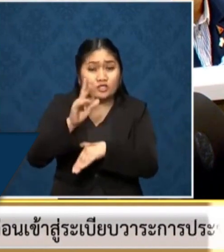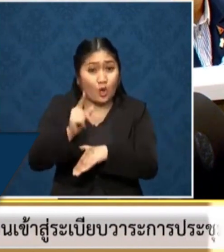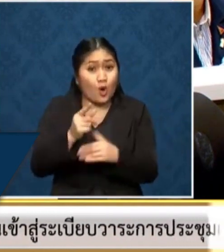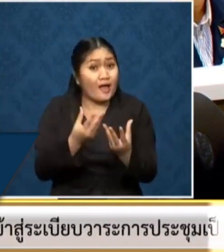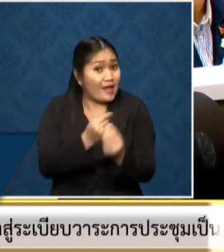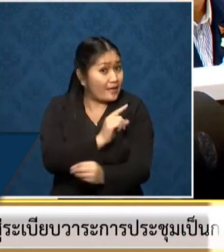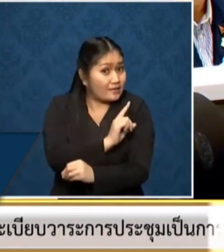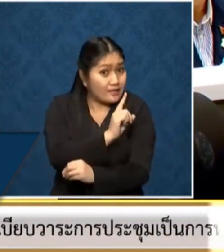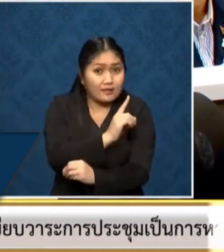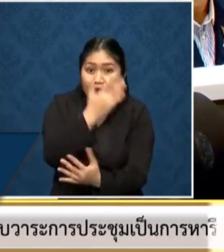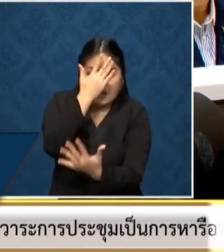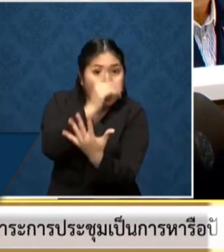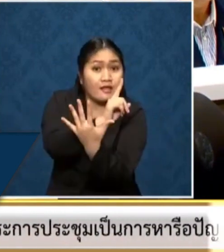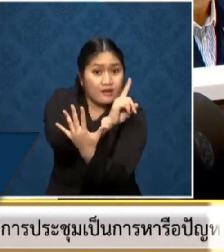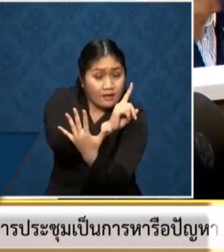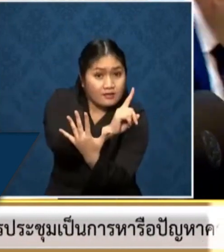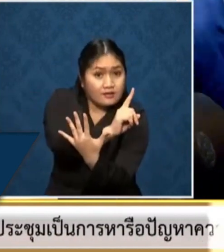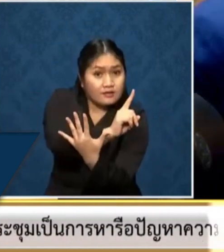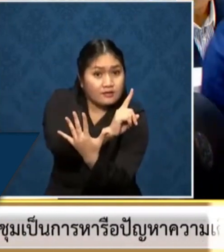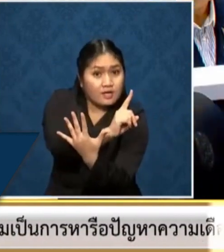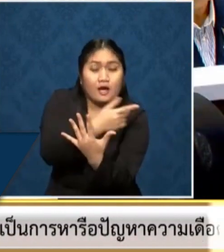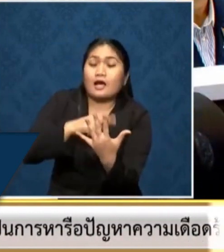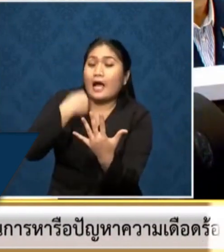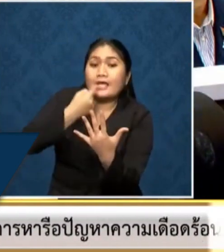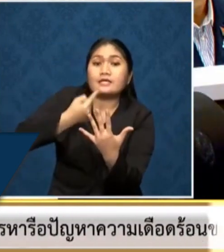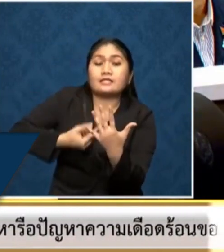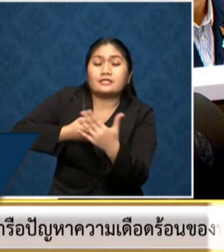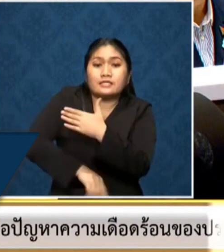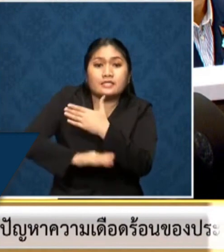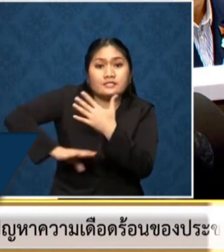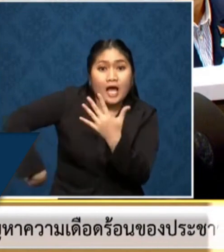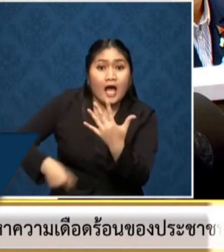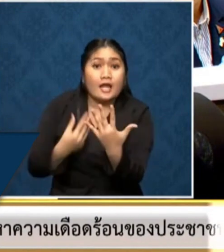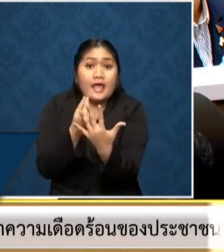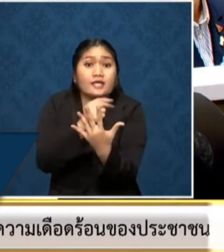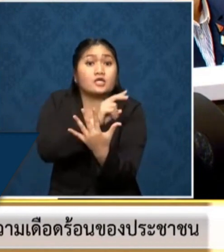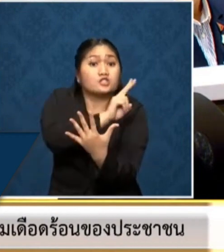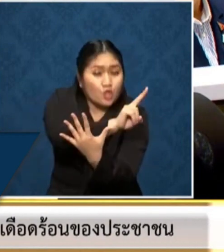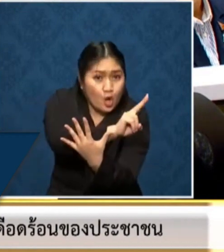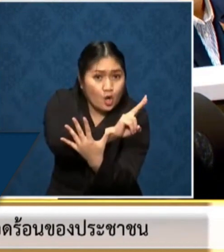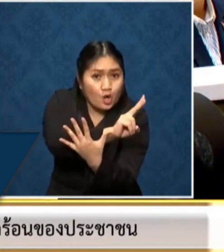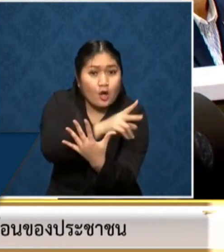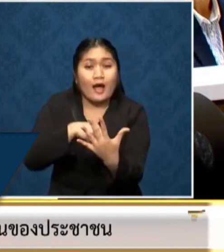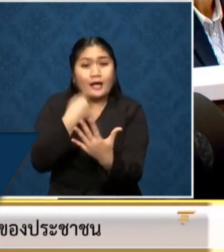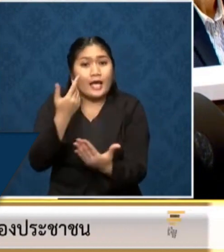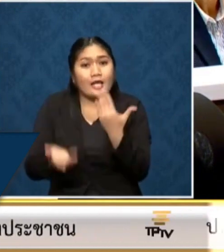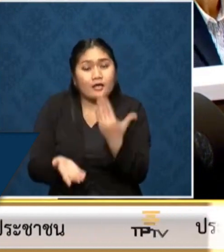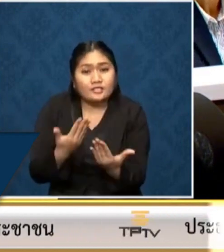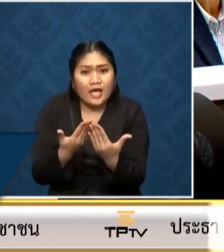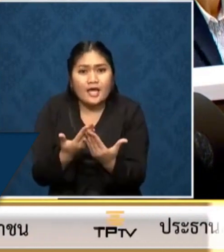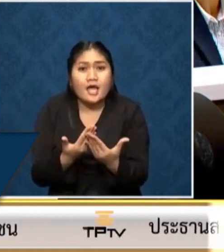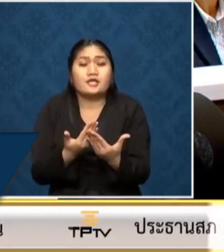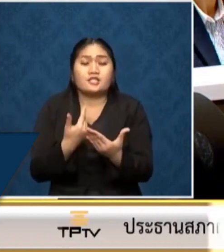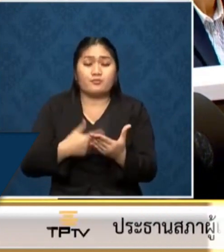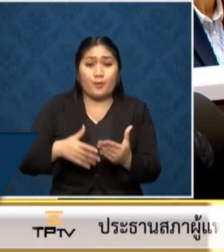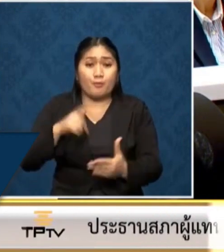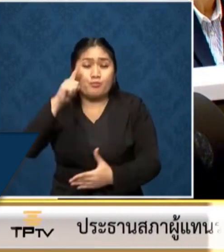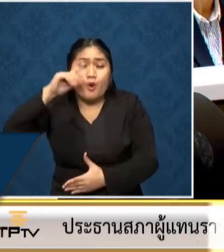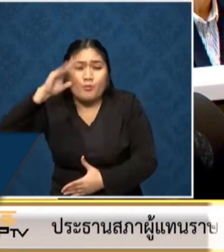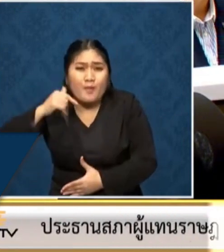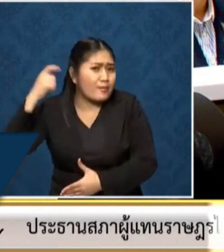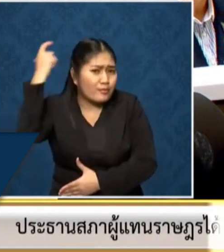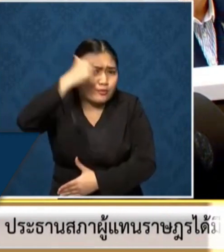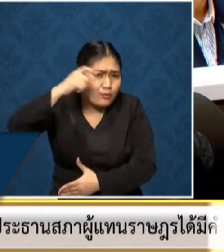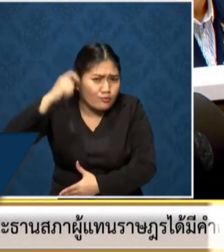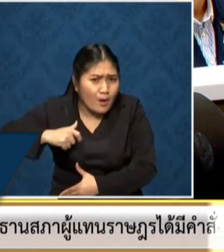ขึ้นไดเร็ก 1 คนเกิดช้าขึ้นไดเร็ 2 พี่น้องที่แลงสัญชาติมามีพ่อแม่เป็คนต่างด้าวเท้าต่าง